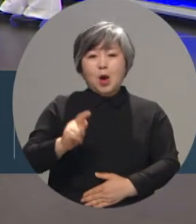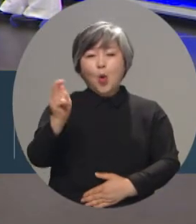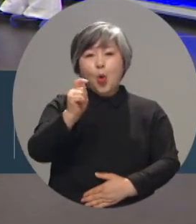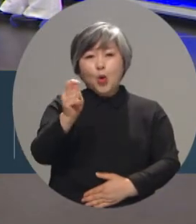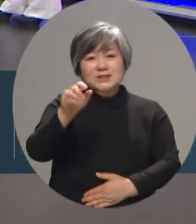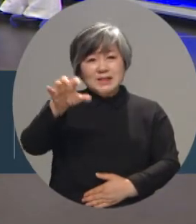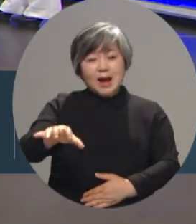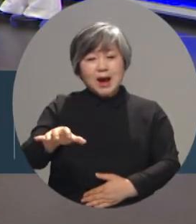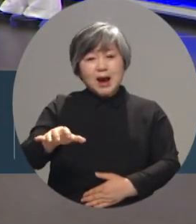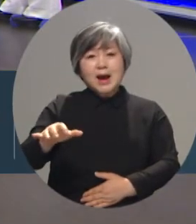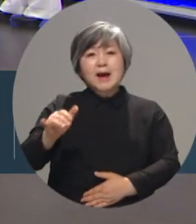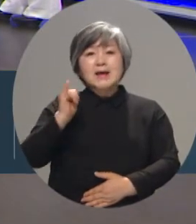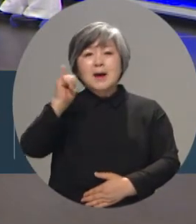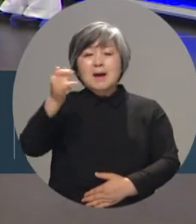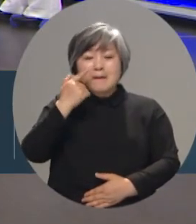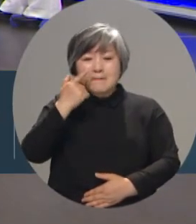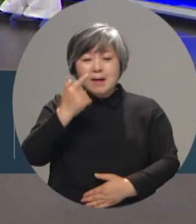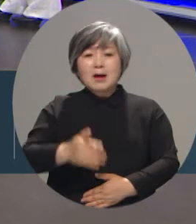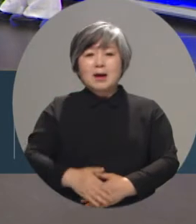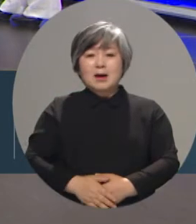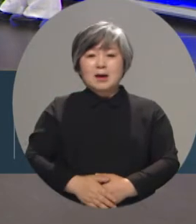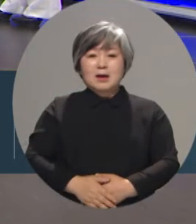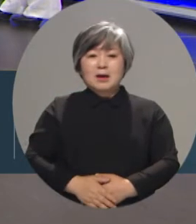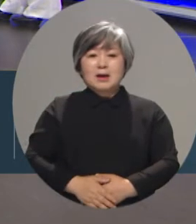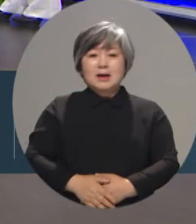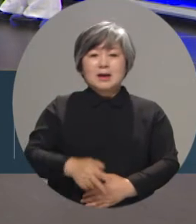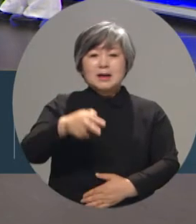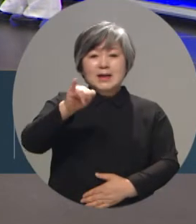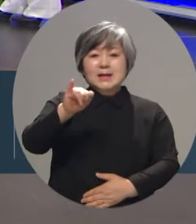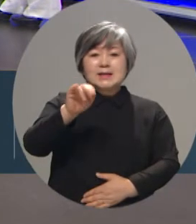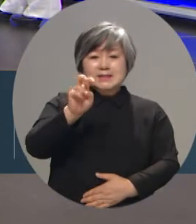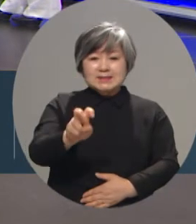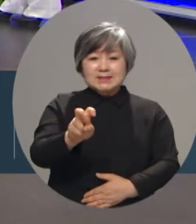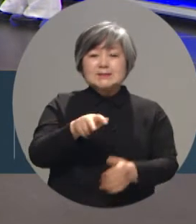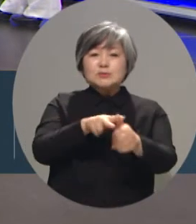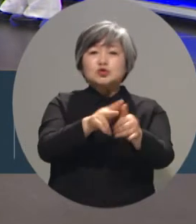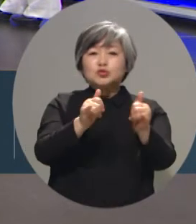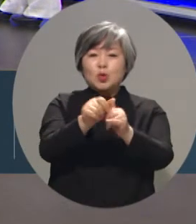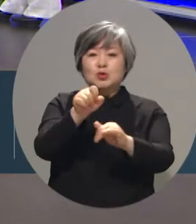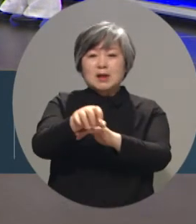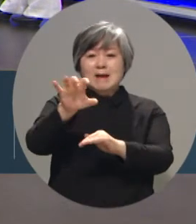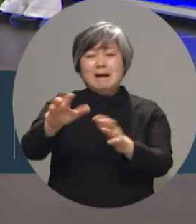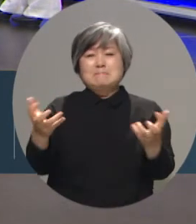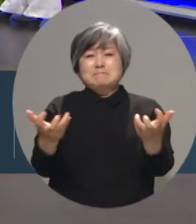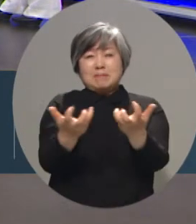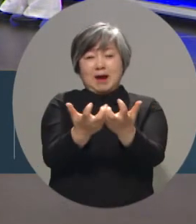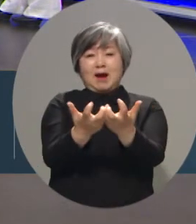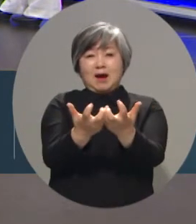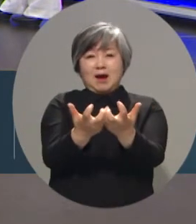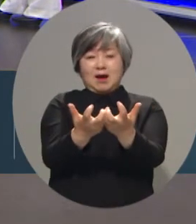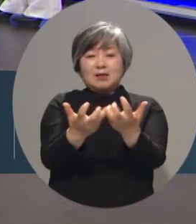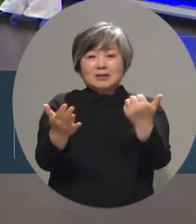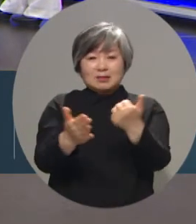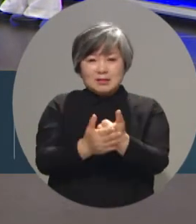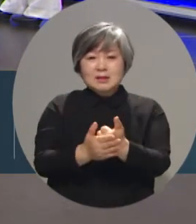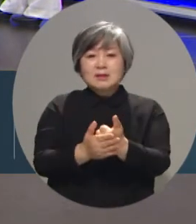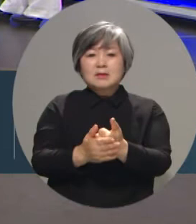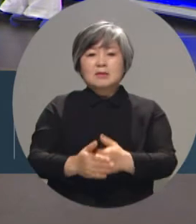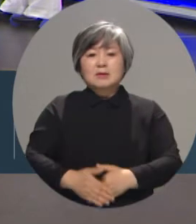자, 고창 한번 연결해 주시죠. 네, 지금 심덕섭 후보자 선거사무소 보이는데 야, 꽉 차 있습니다. 네, 이어서